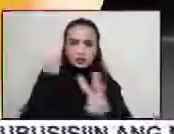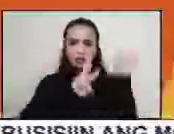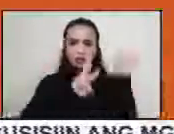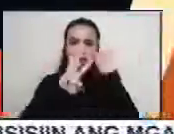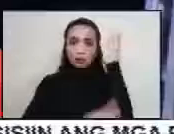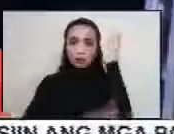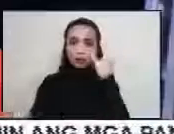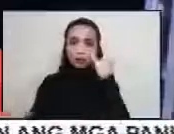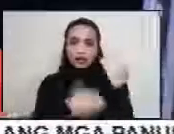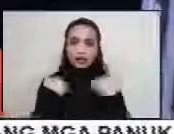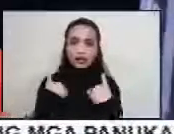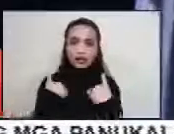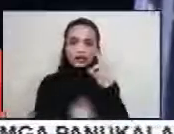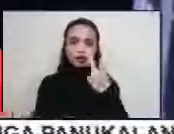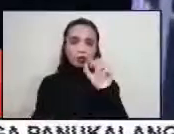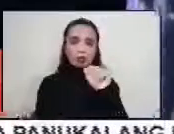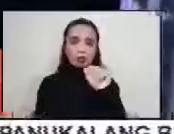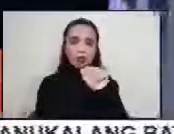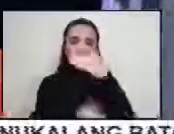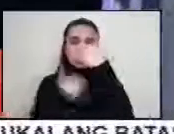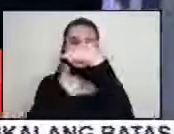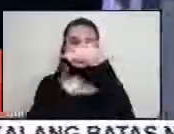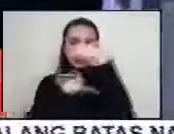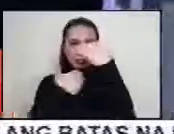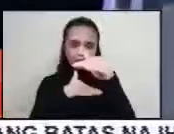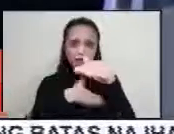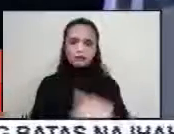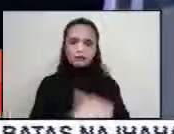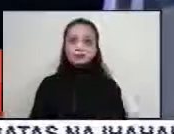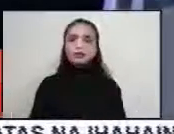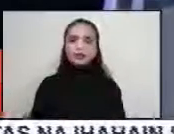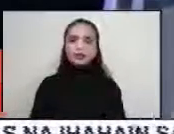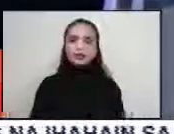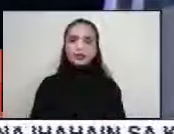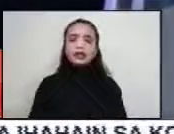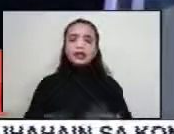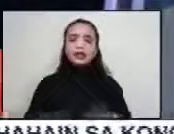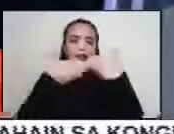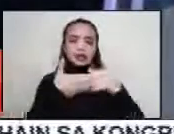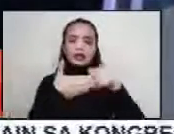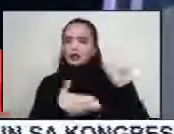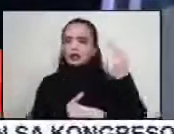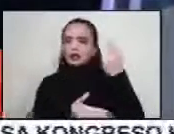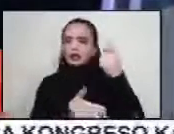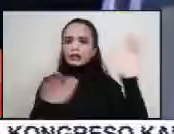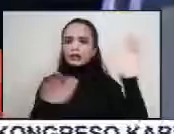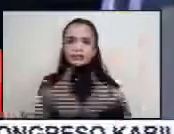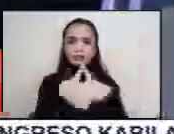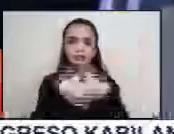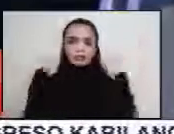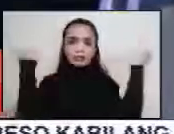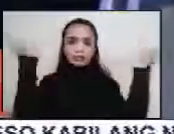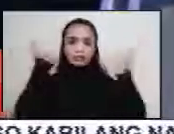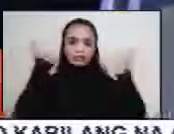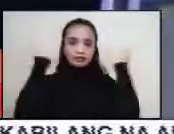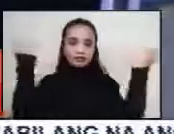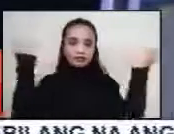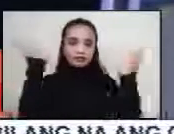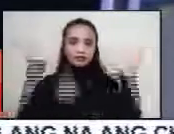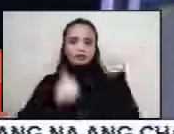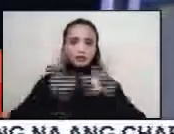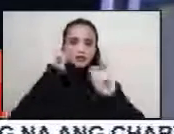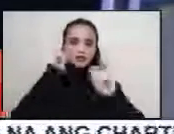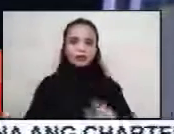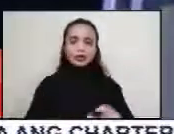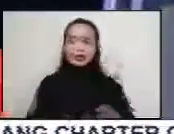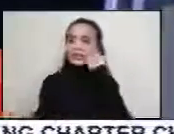niya. This is a Viva project, this is a Viva family here, and we're very, very thankful not just for this position, but to see our